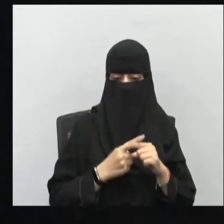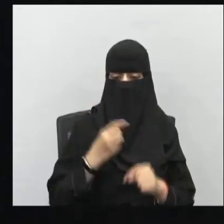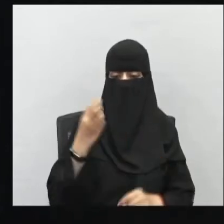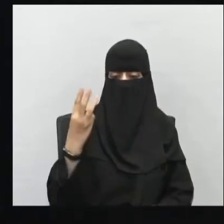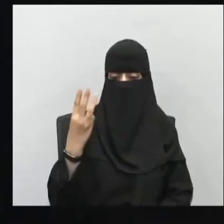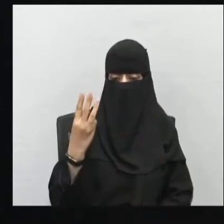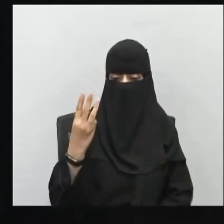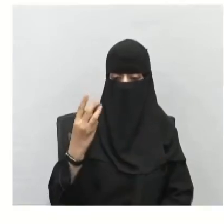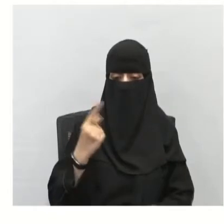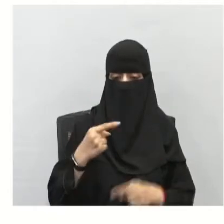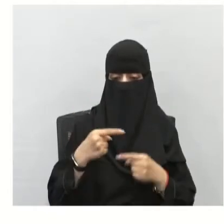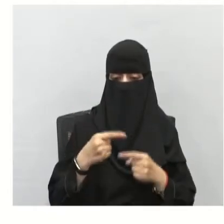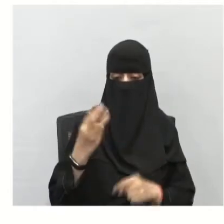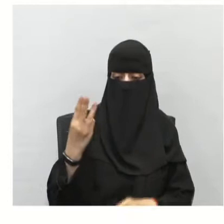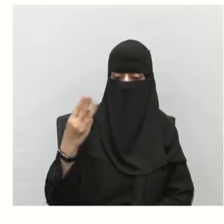10 ضرب 3، أحسنتم،